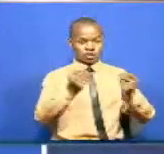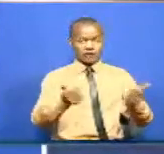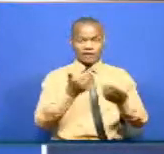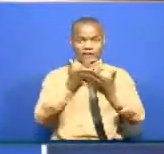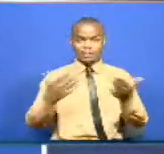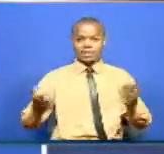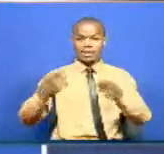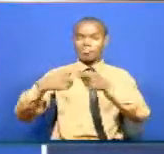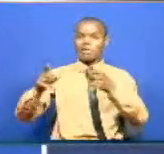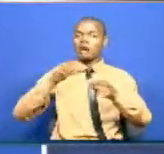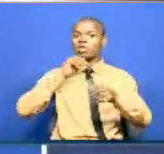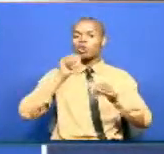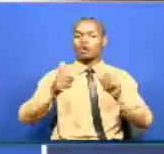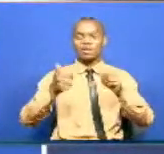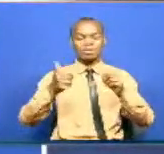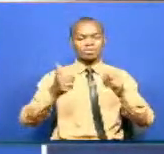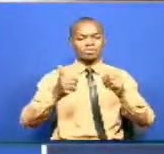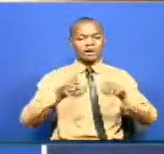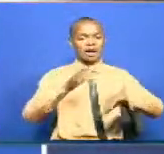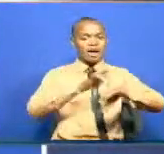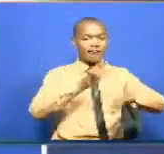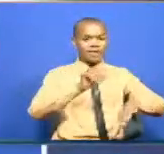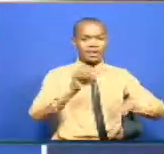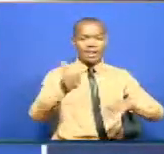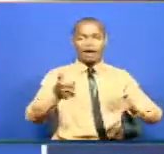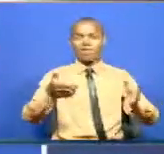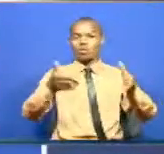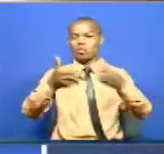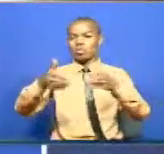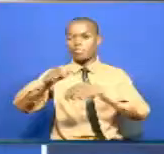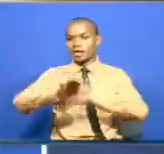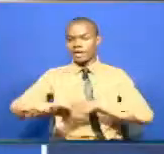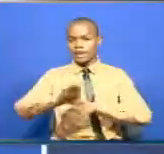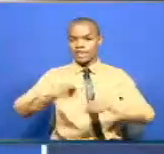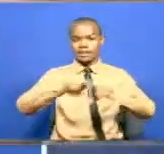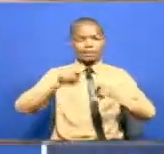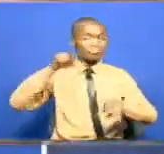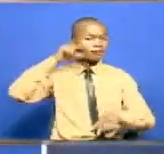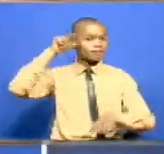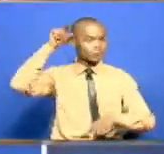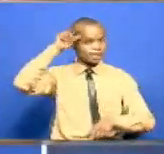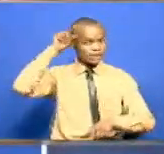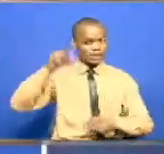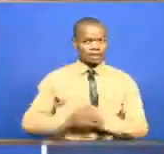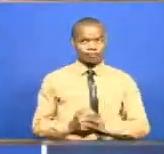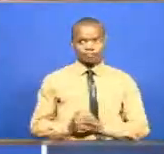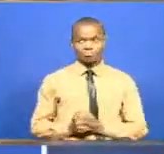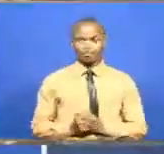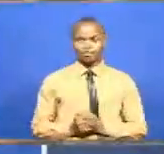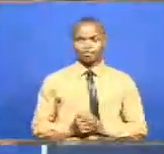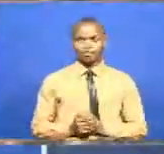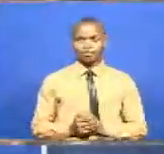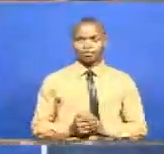kuacha mianya iliyoko uongozini bali pia mianya ya kijinsia.